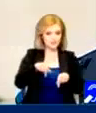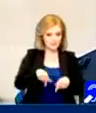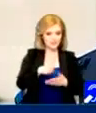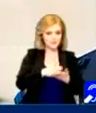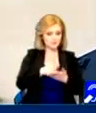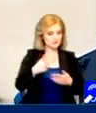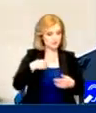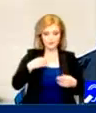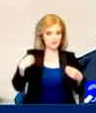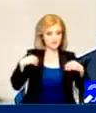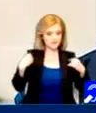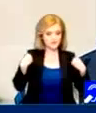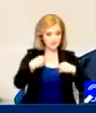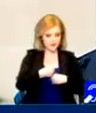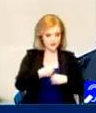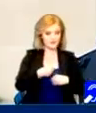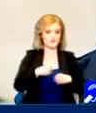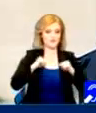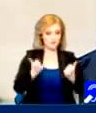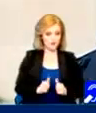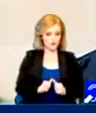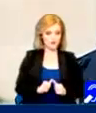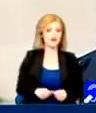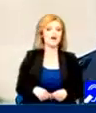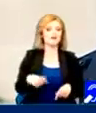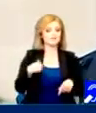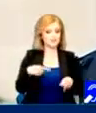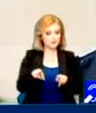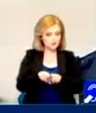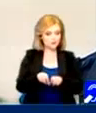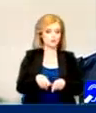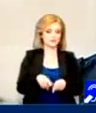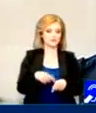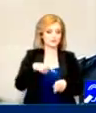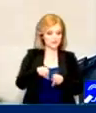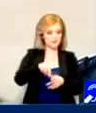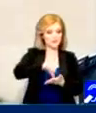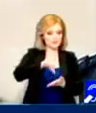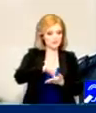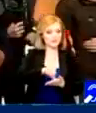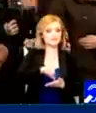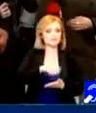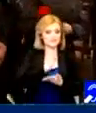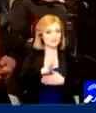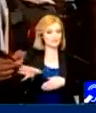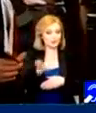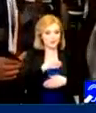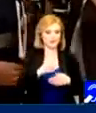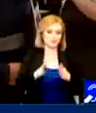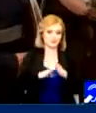în uniforme. Uniformele le păstrăm în auto specială, în mașinile de serviciu, dar suntem prezenți practic la toate bisericile.